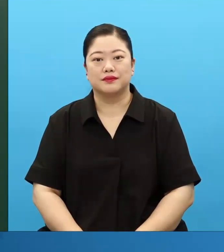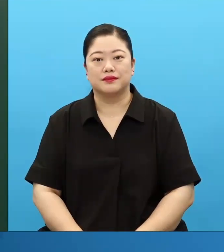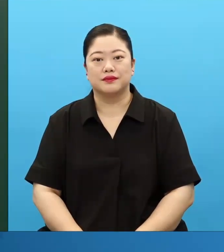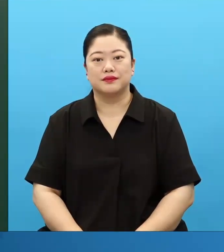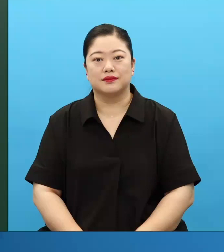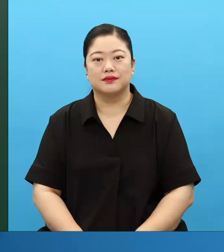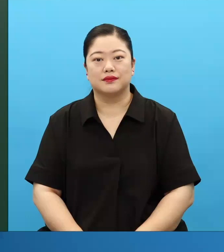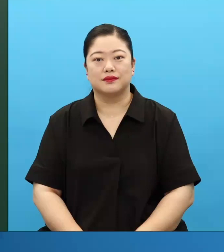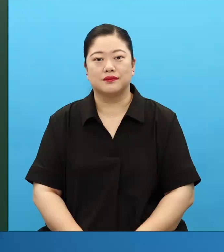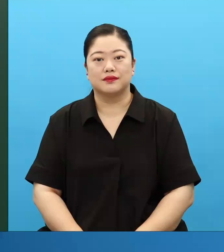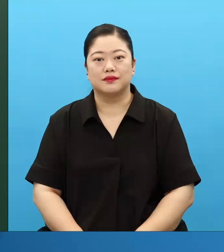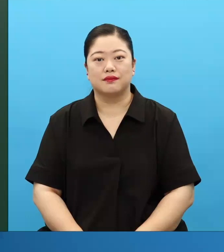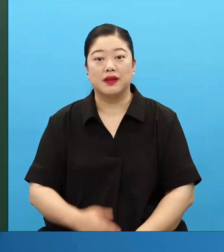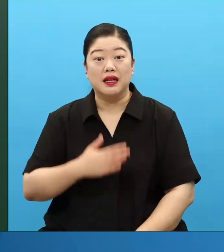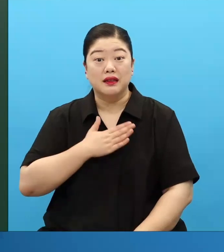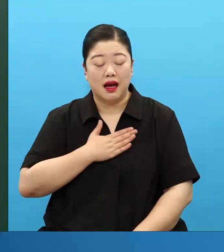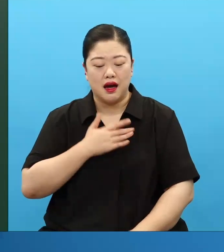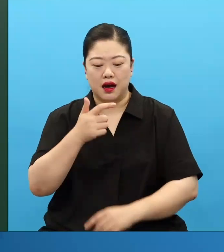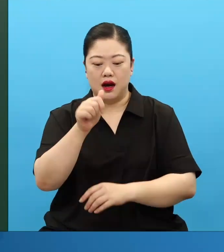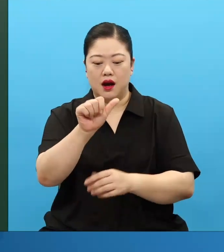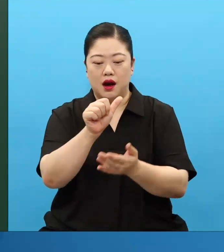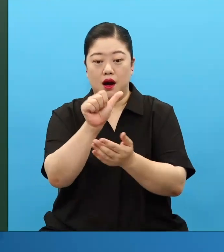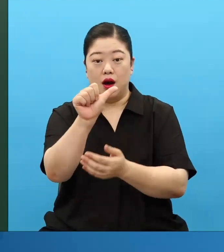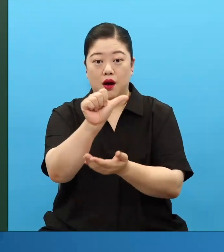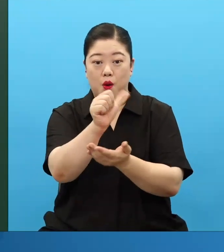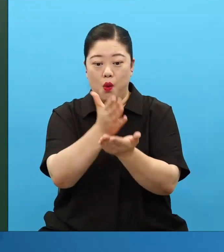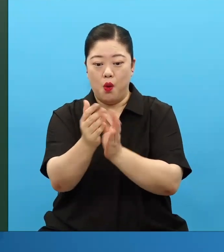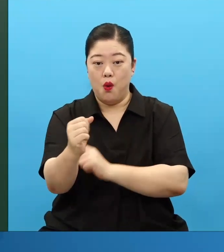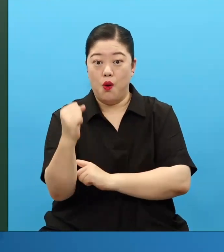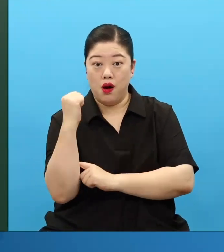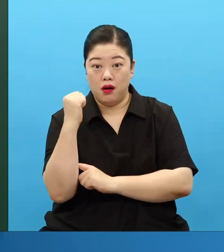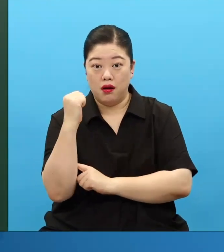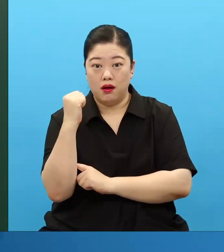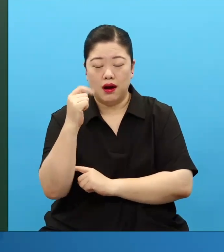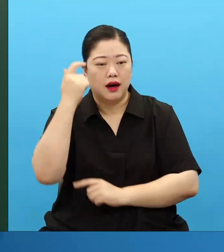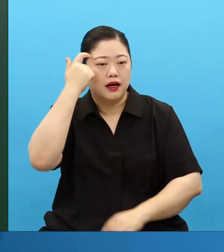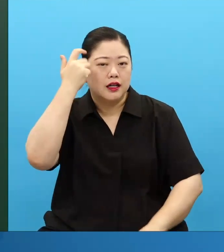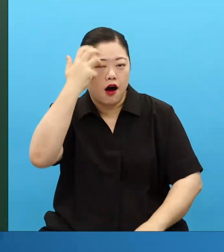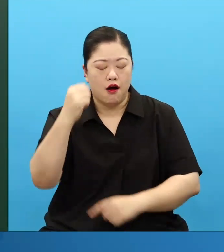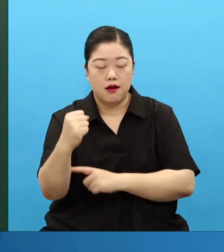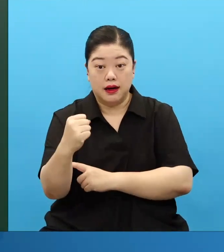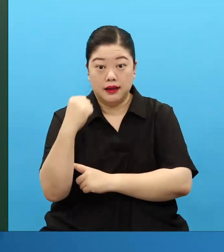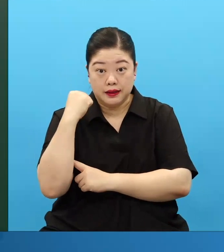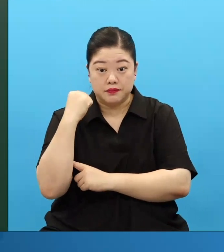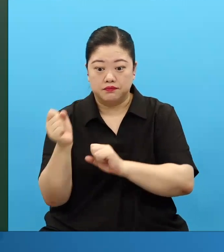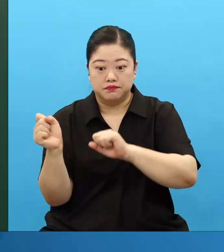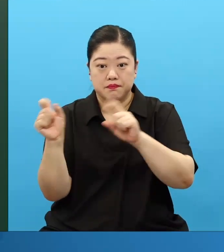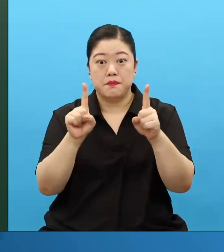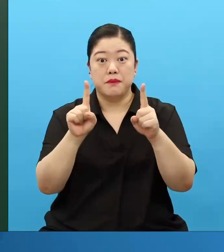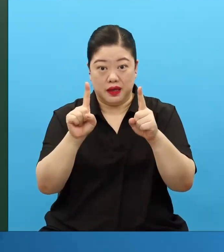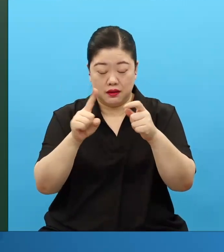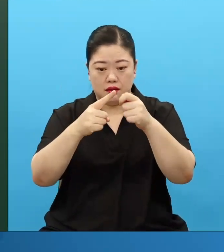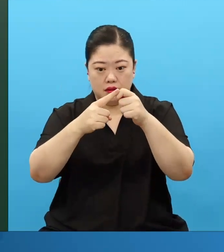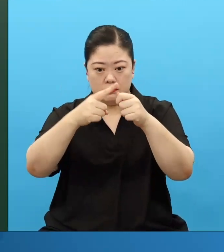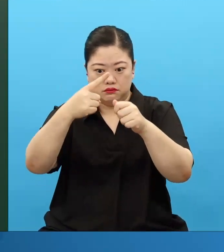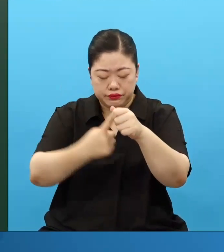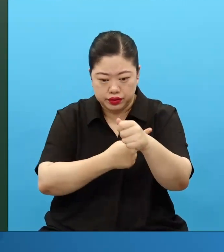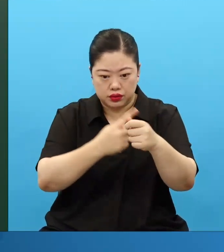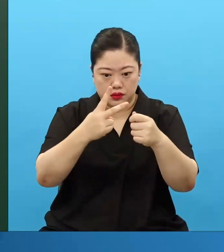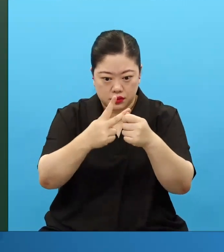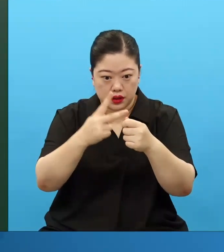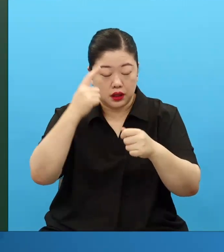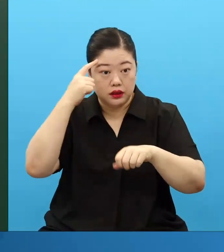저 평신도들 학생들 청년들 따라오는데 제일 위에 장로님들 안 따라와요. And so it was rather the lay people, the average